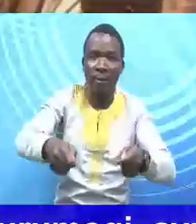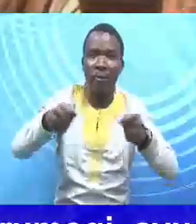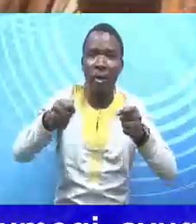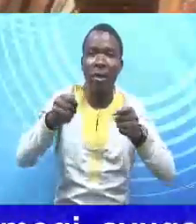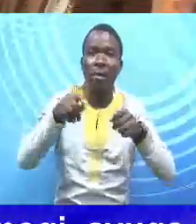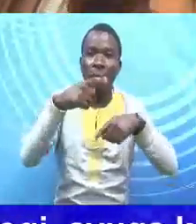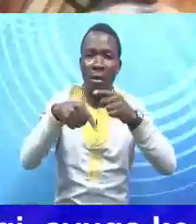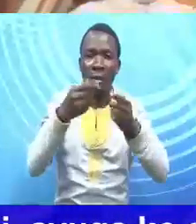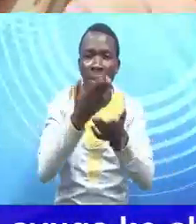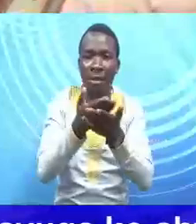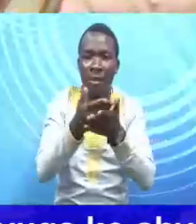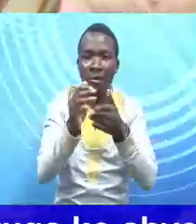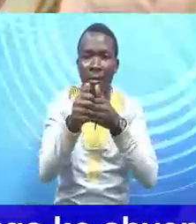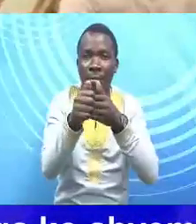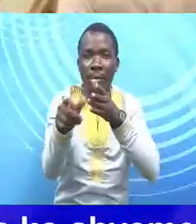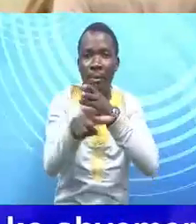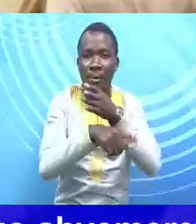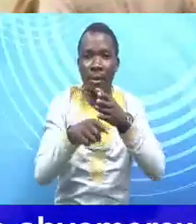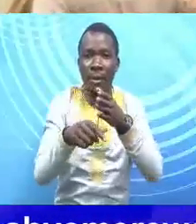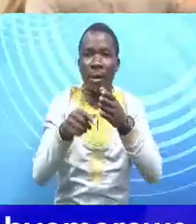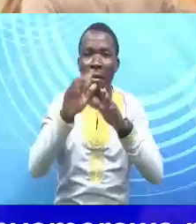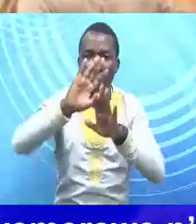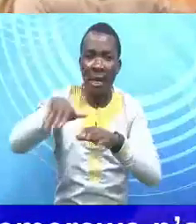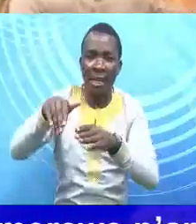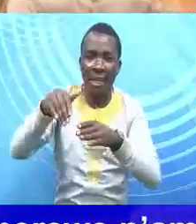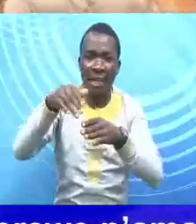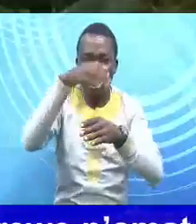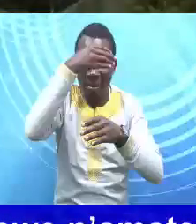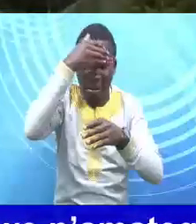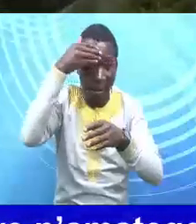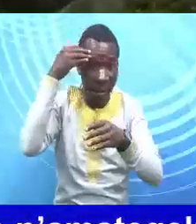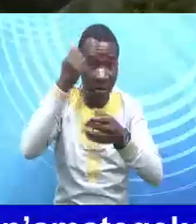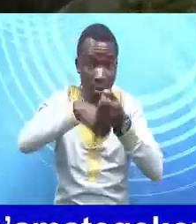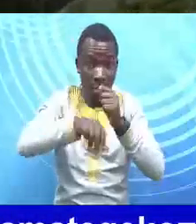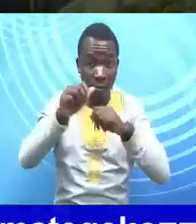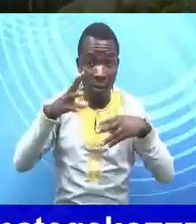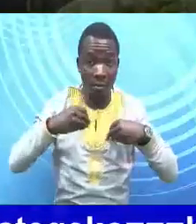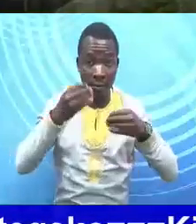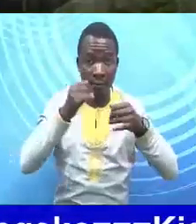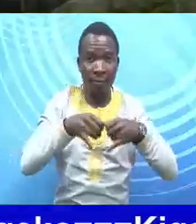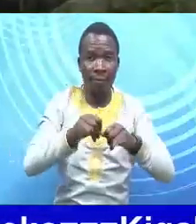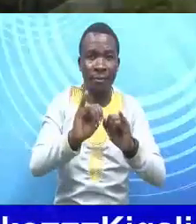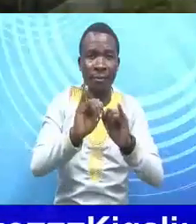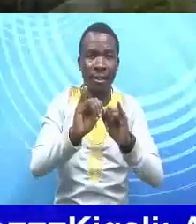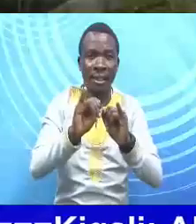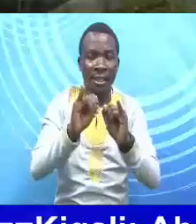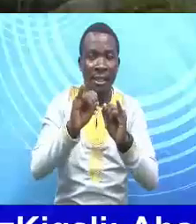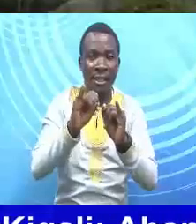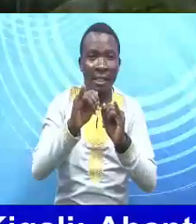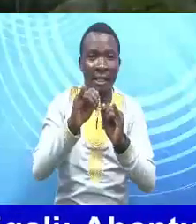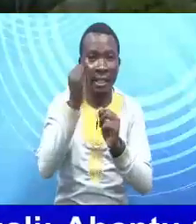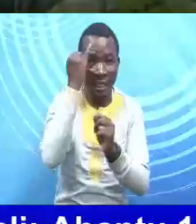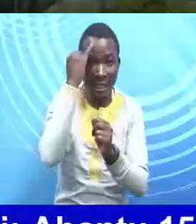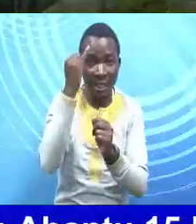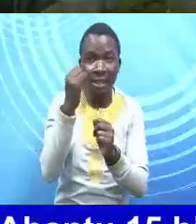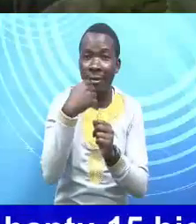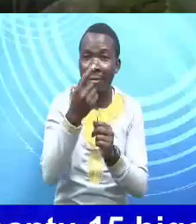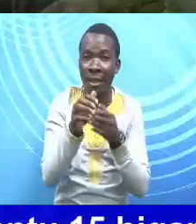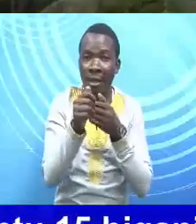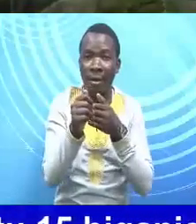bareka kwirengagiza nkana ku bikorwa byemewe ahubwo bigashyirwa mu bikorwa ariko icyifuzo mwatubwira abayobozi b'inzego z'ibanze